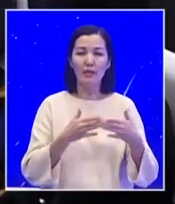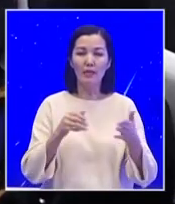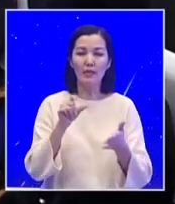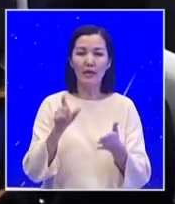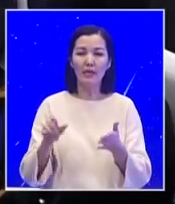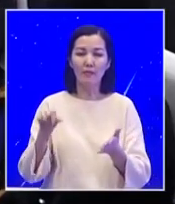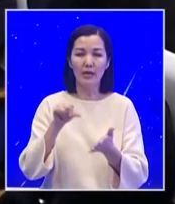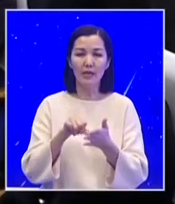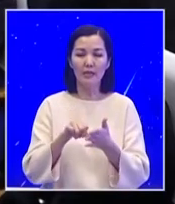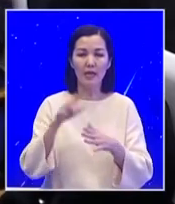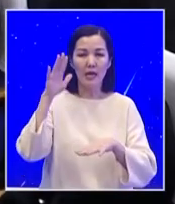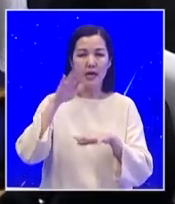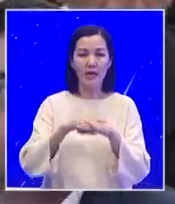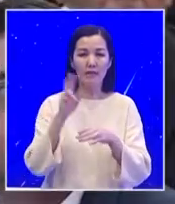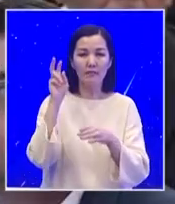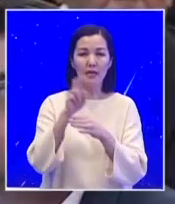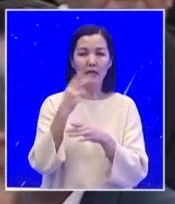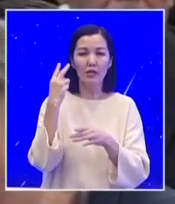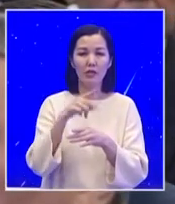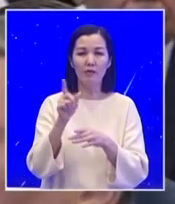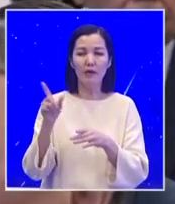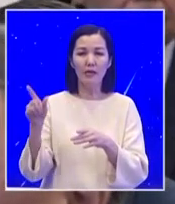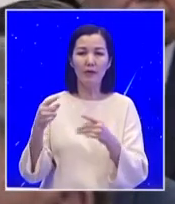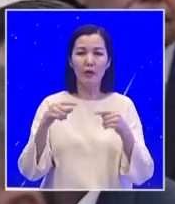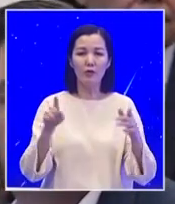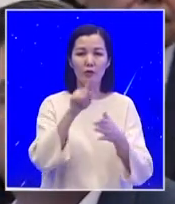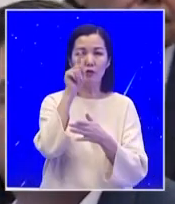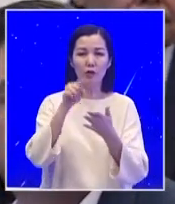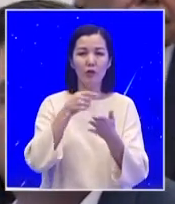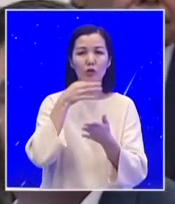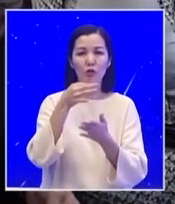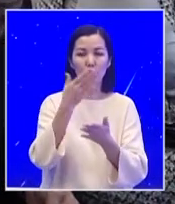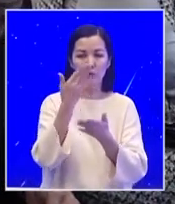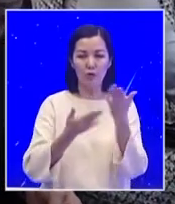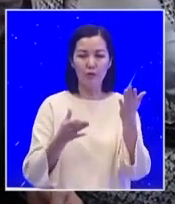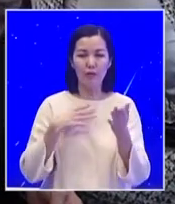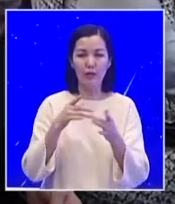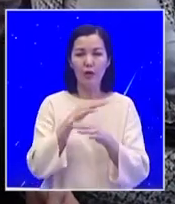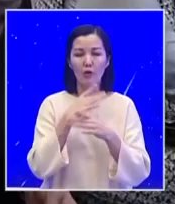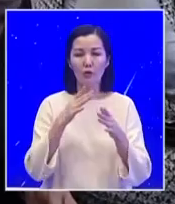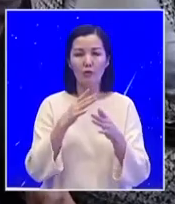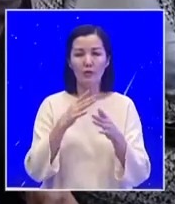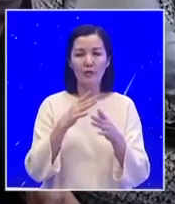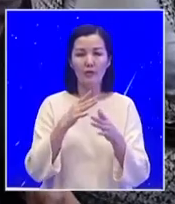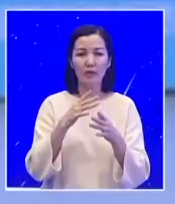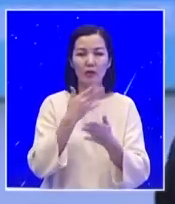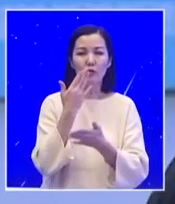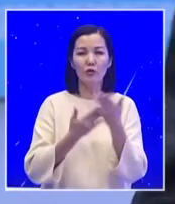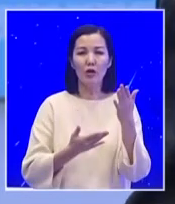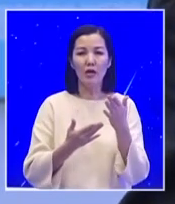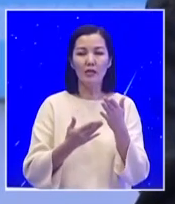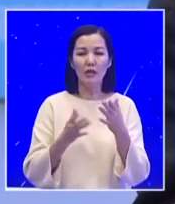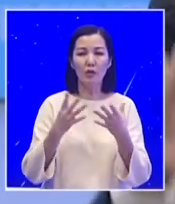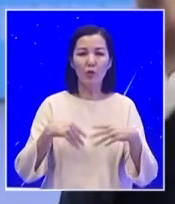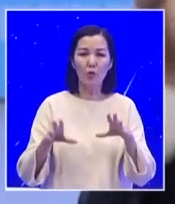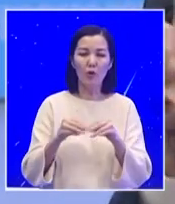Облыс әкімі арнайы келген соң, 20-ға тарта адам түрлі сауалдарын қойып қалуға тырысты. Басым бөлігінің көтергені жеке бастың емес